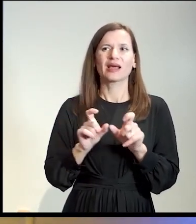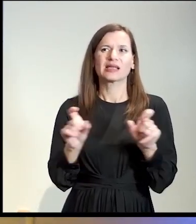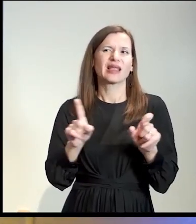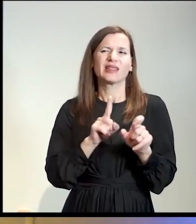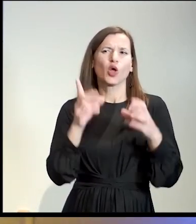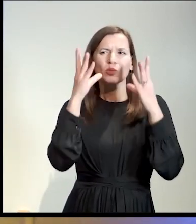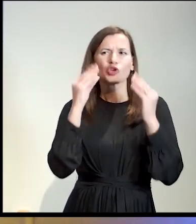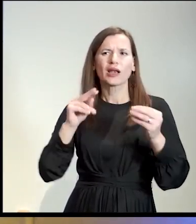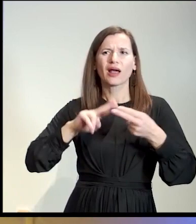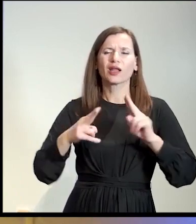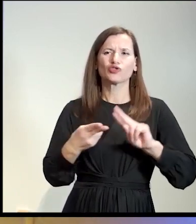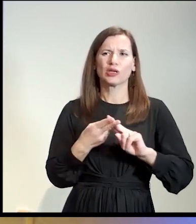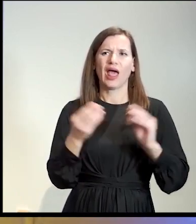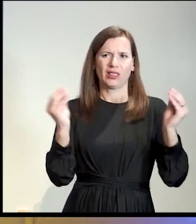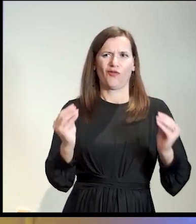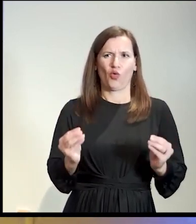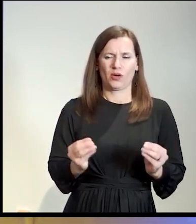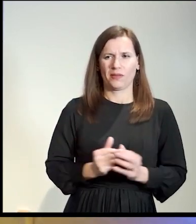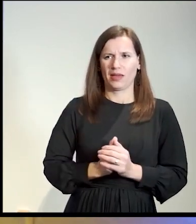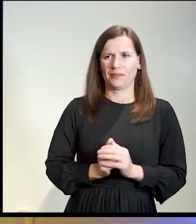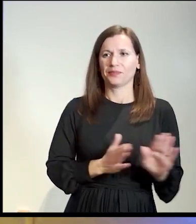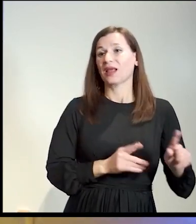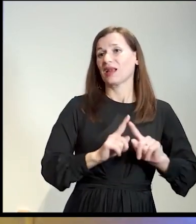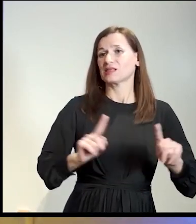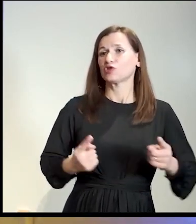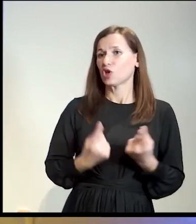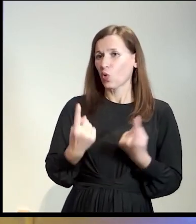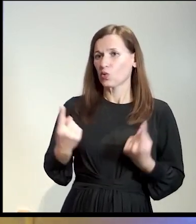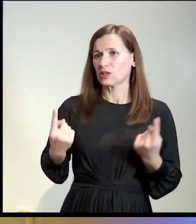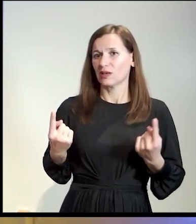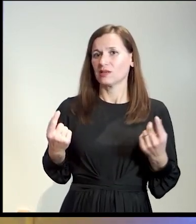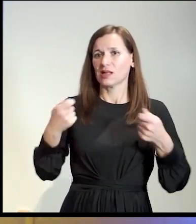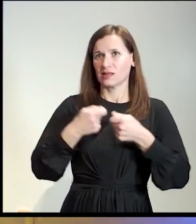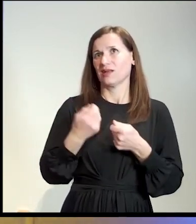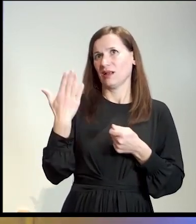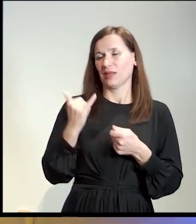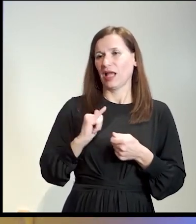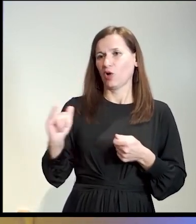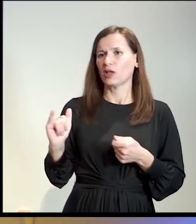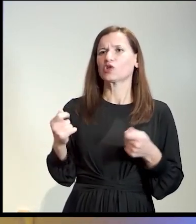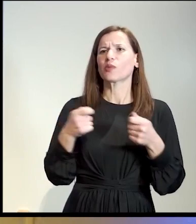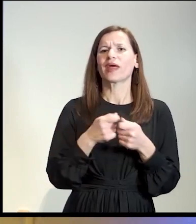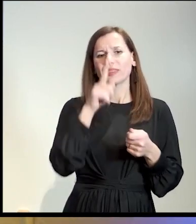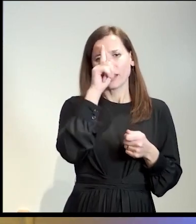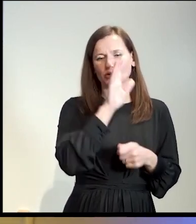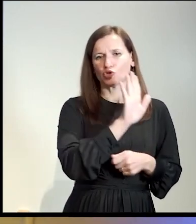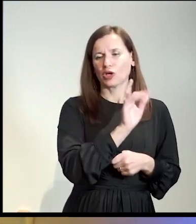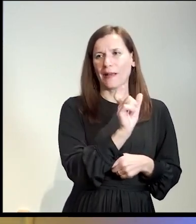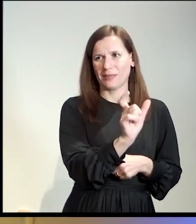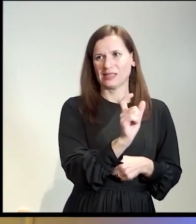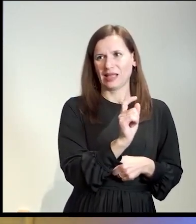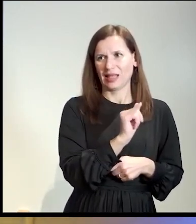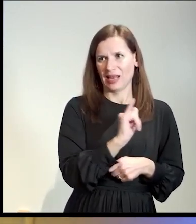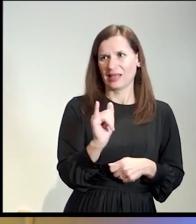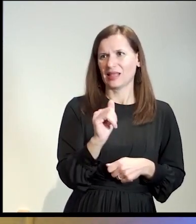tvorbe. Z različnimi dogodki, ki so zaznamovali preteklo leto, so povezane nemška beseda leta v Švici